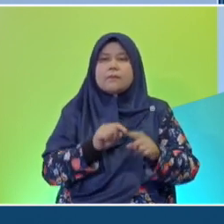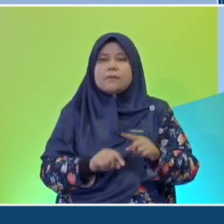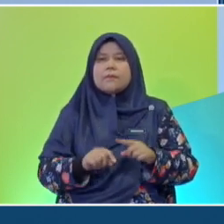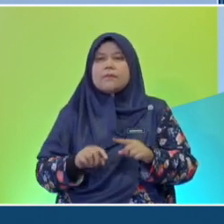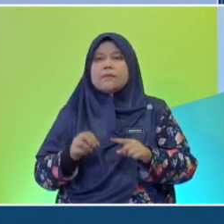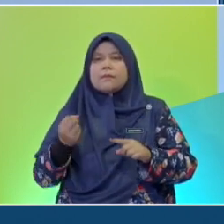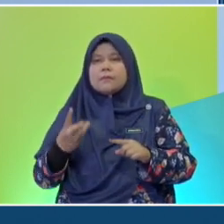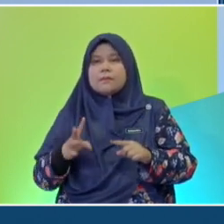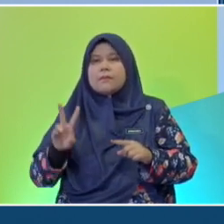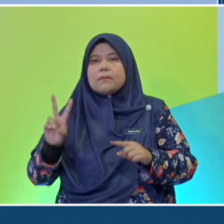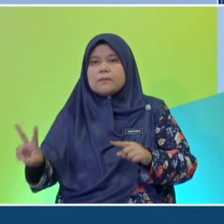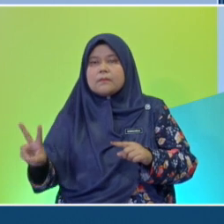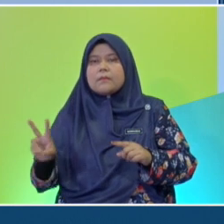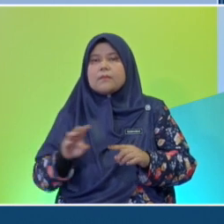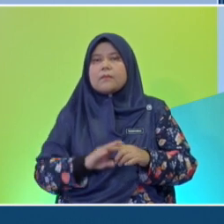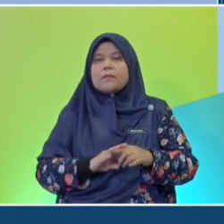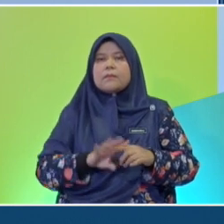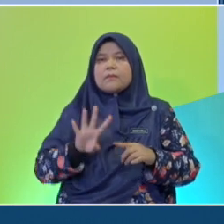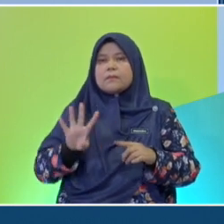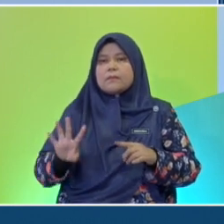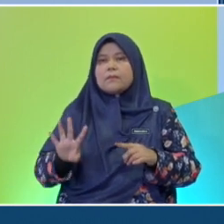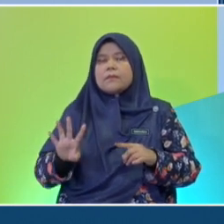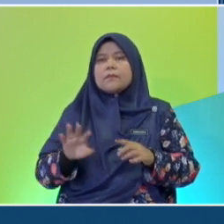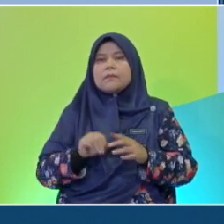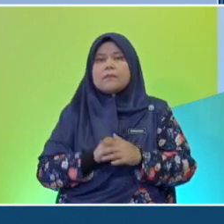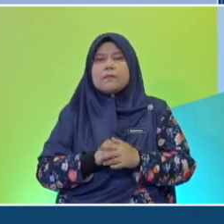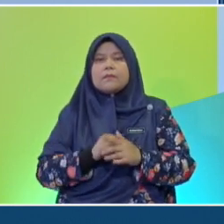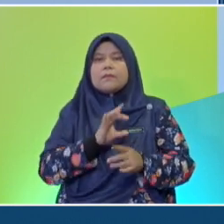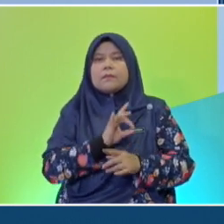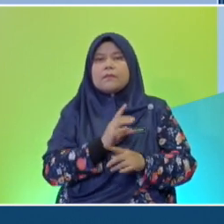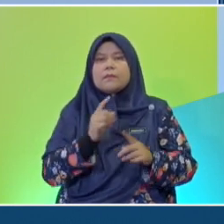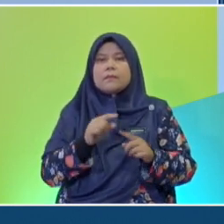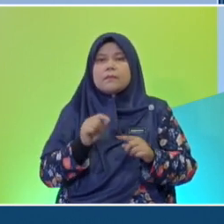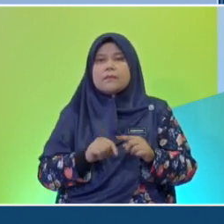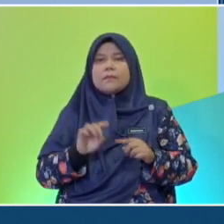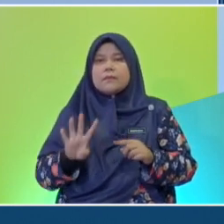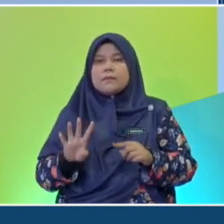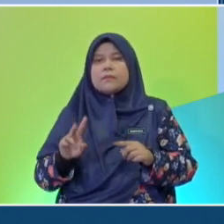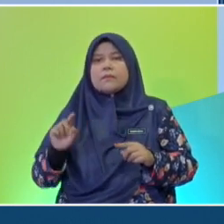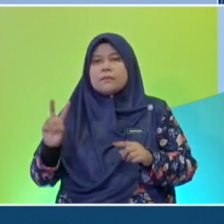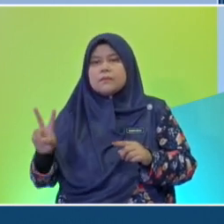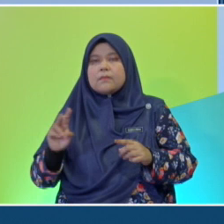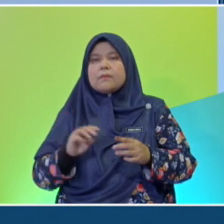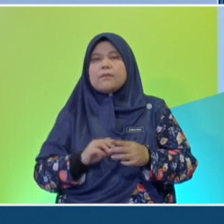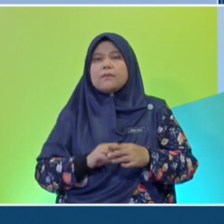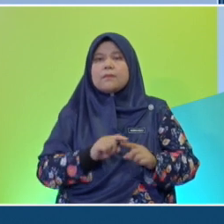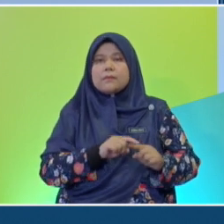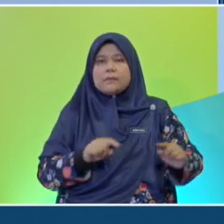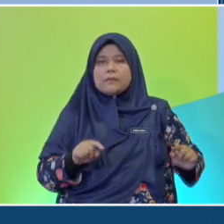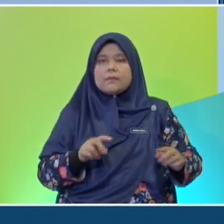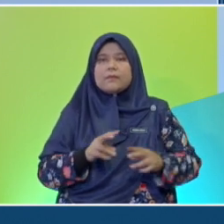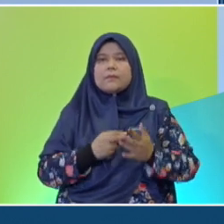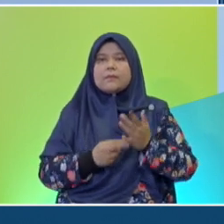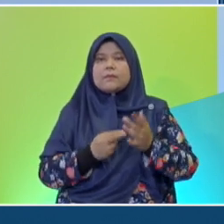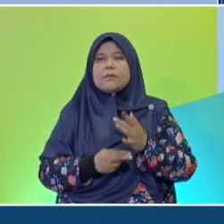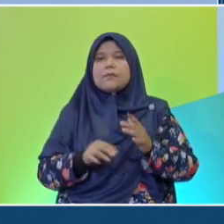jadi kita akan buat 8 / 4 lah 8 / 4 dapat 2 perkali yang sama Oke dia punya nilai yang sama juga